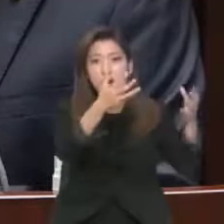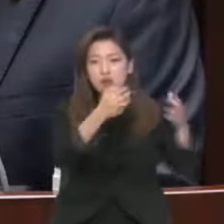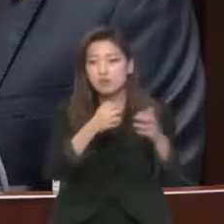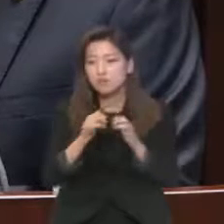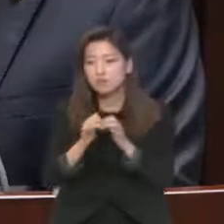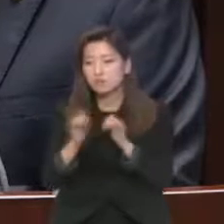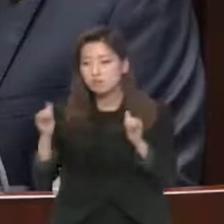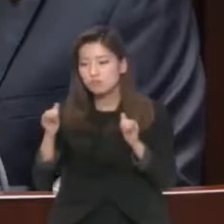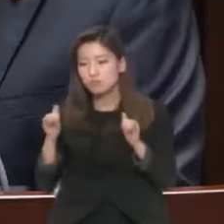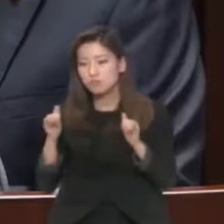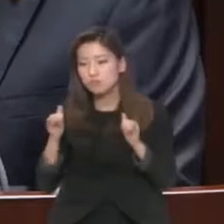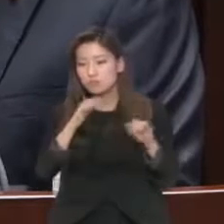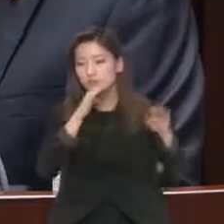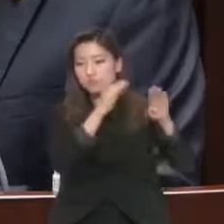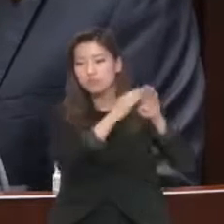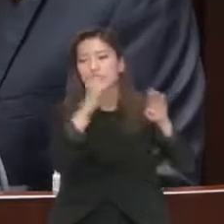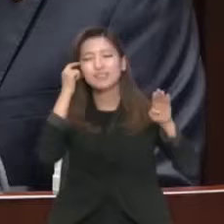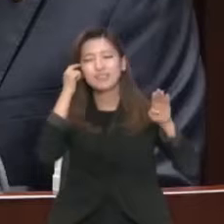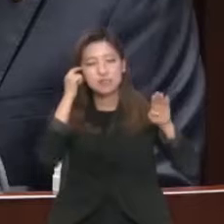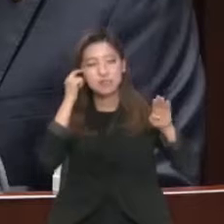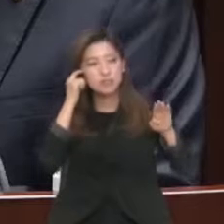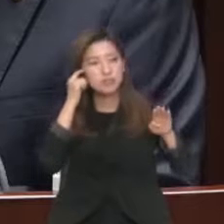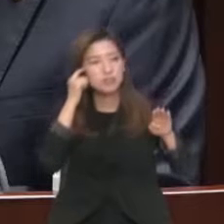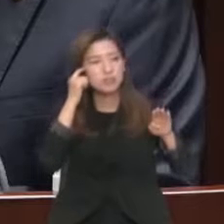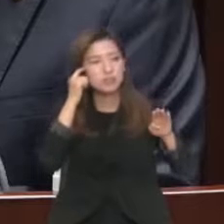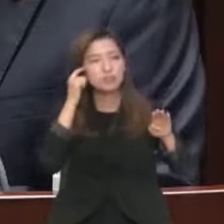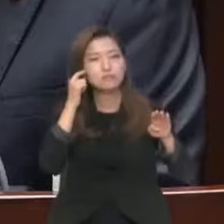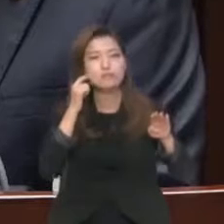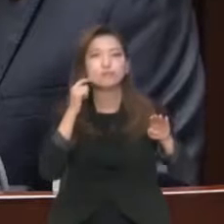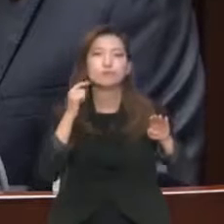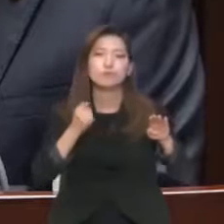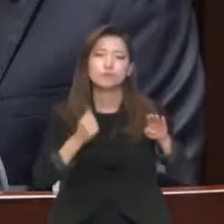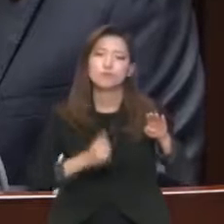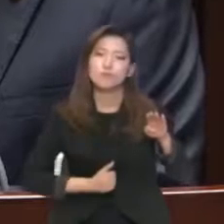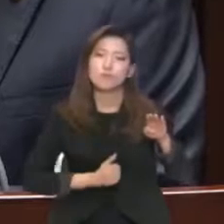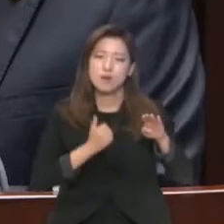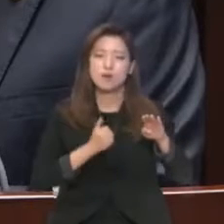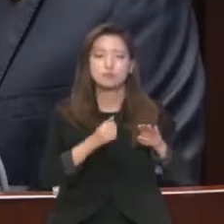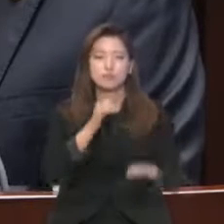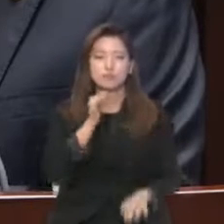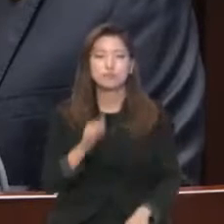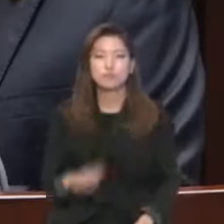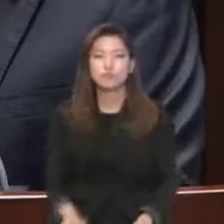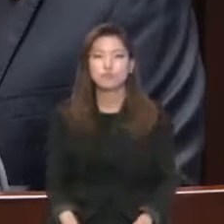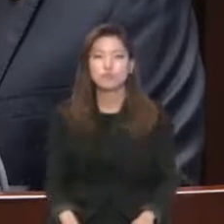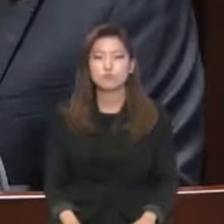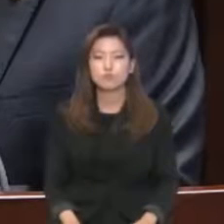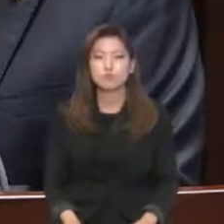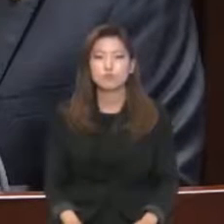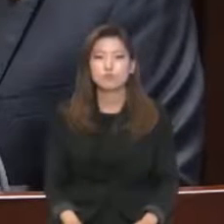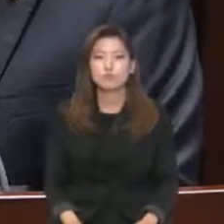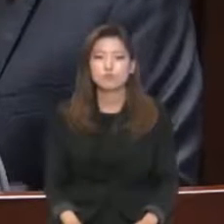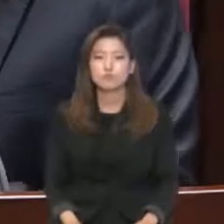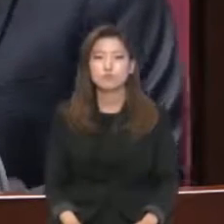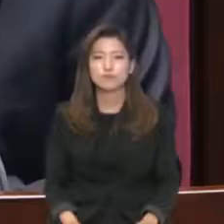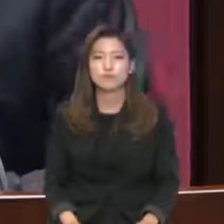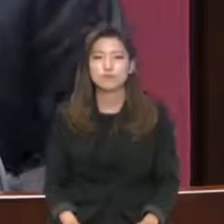대체적인 시각들 이런 것과는 좀 어긋나 있다 이런 평가와 또 그런 평가를 할 수